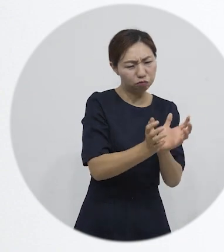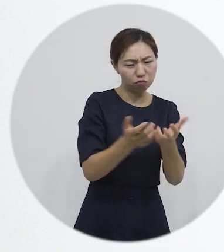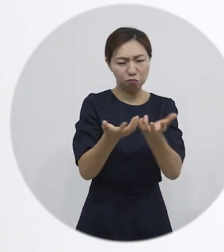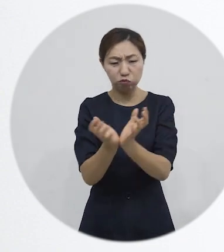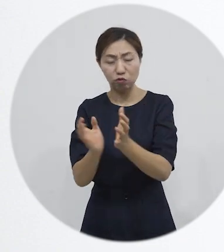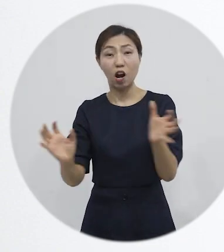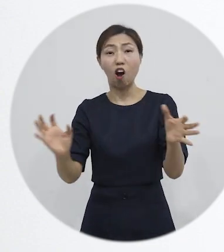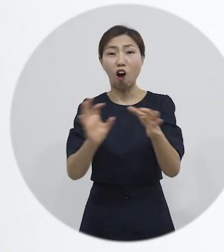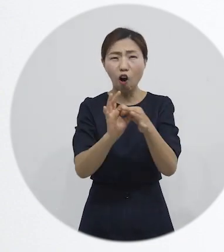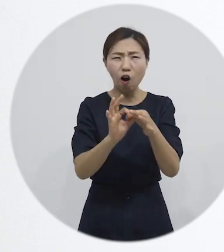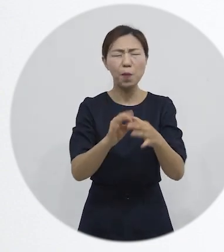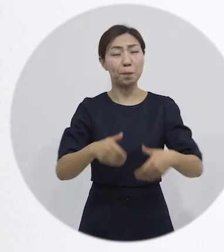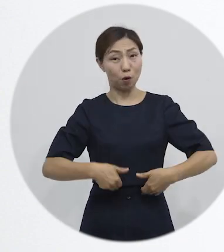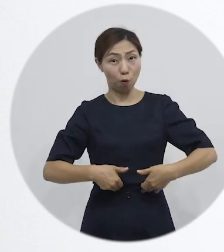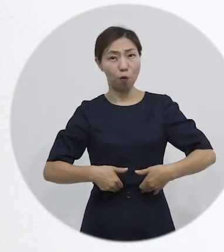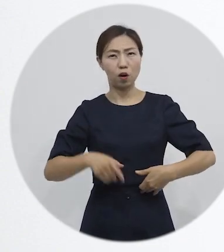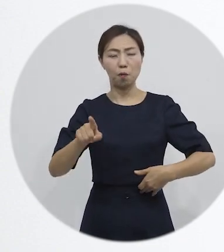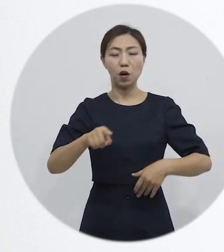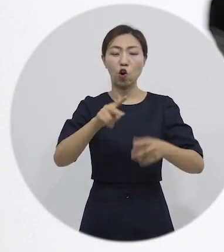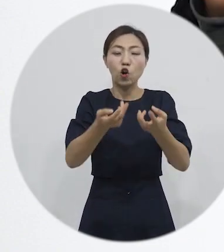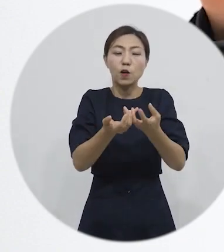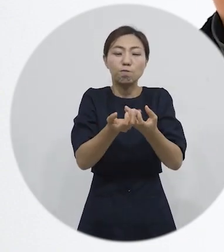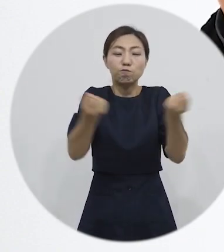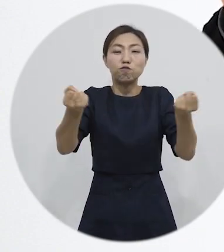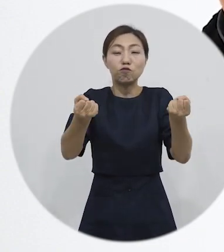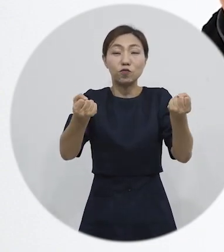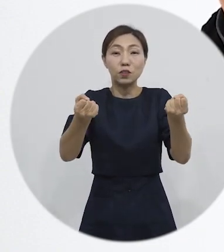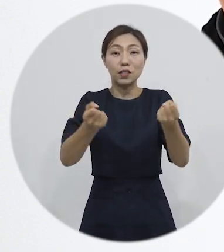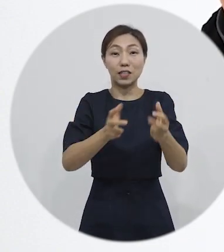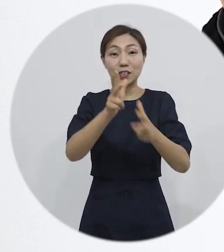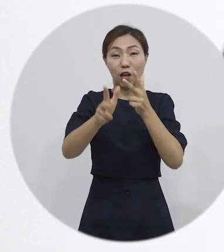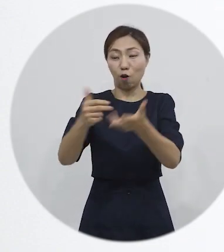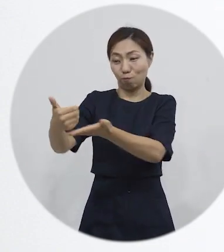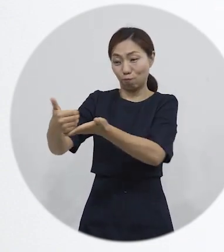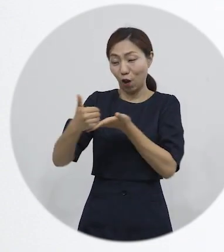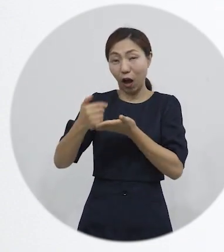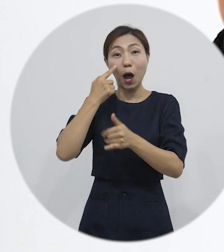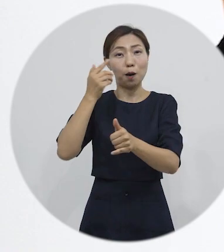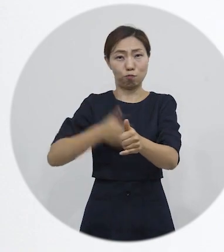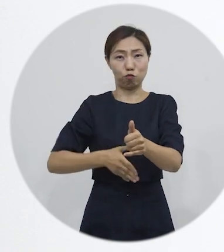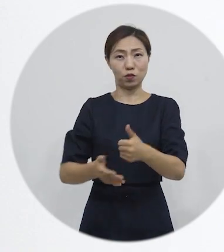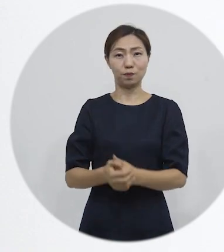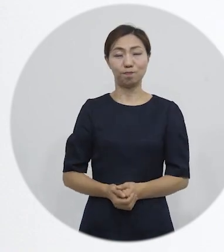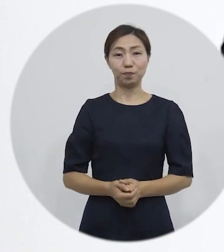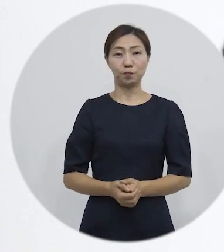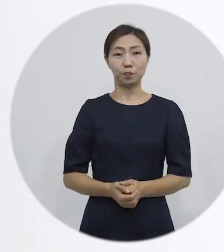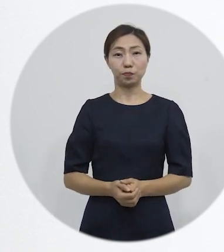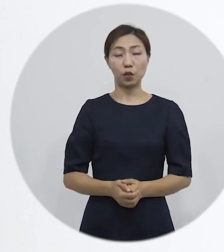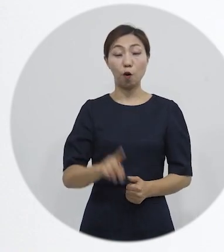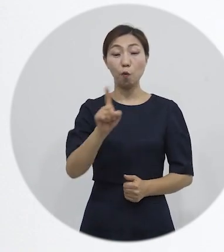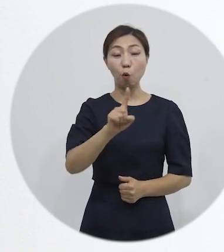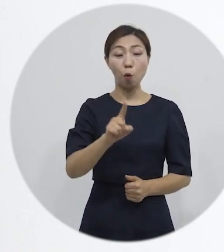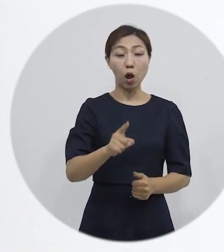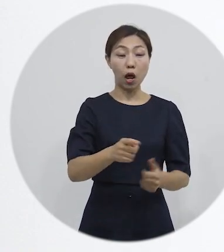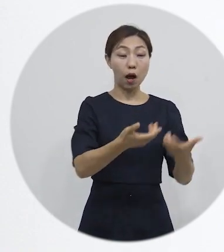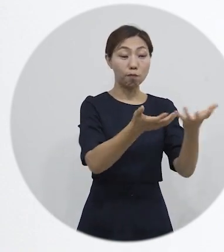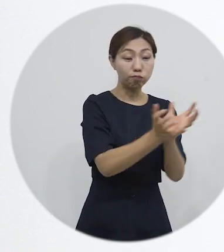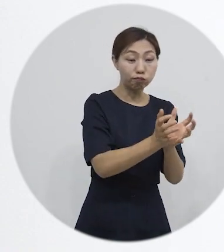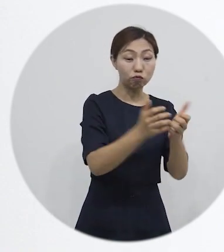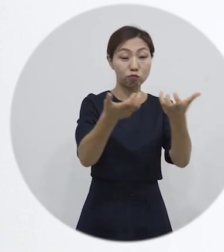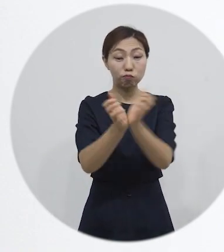생각을 하시면 그 복합적인 사업을 다 쪼개시면 더 좋습니다. 다 쪼개서 그것을 여러